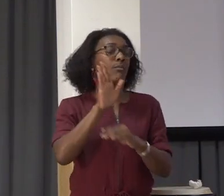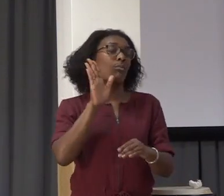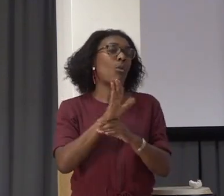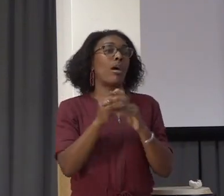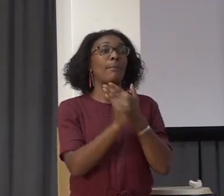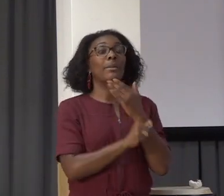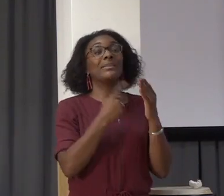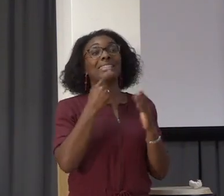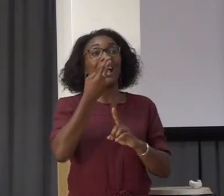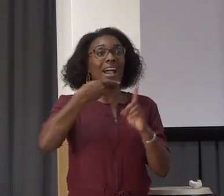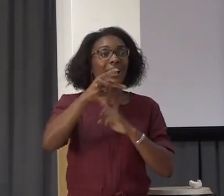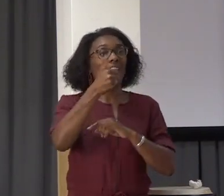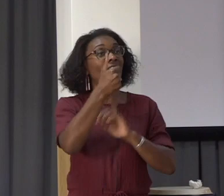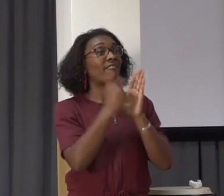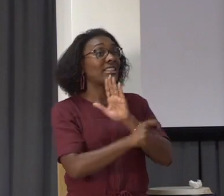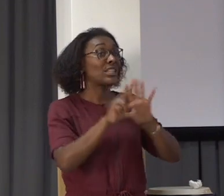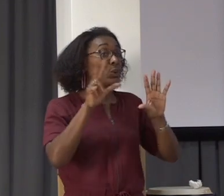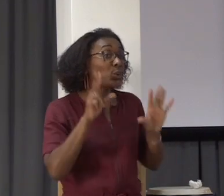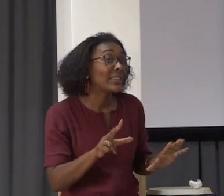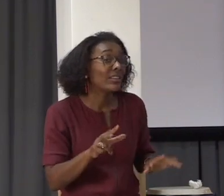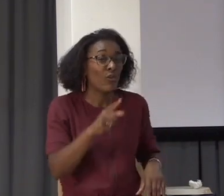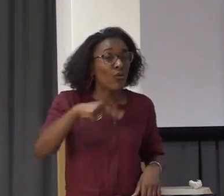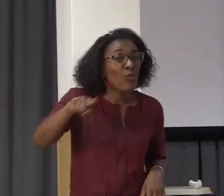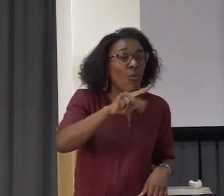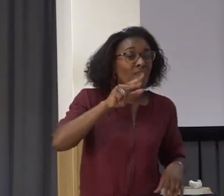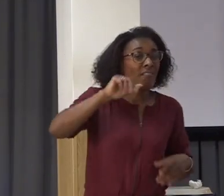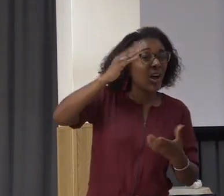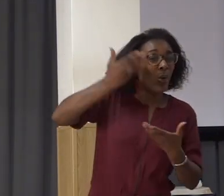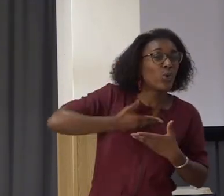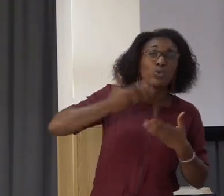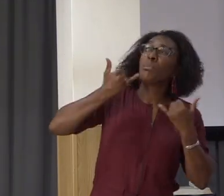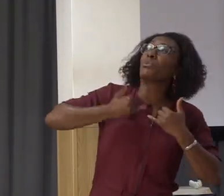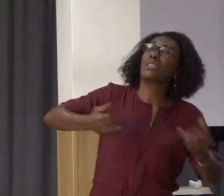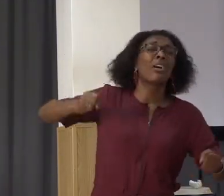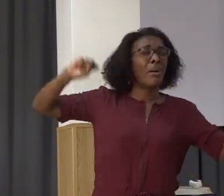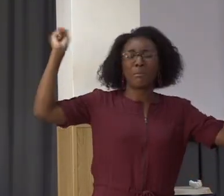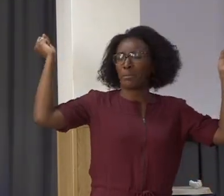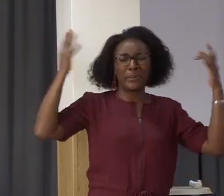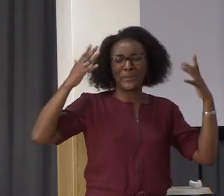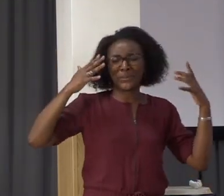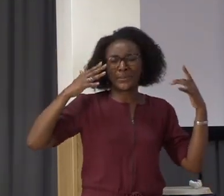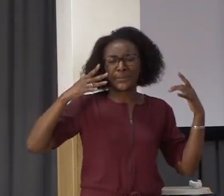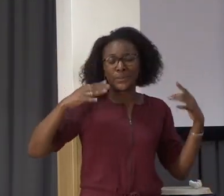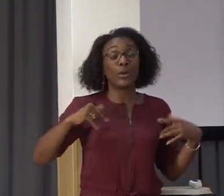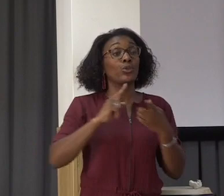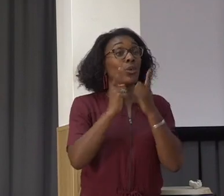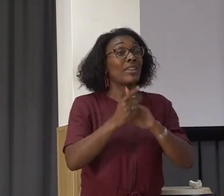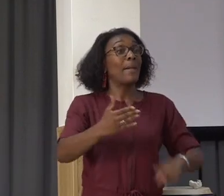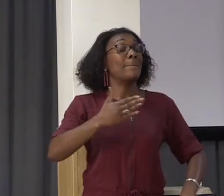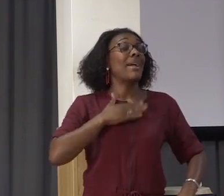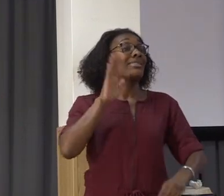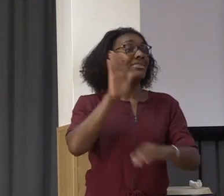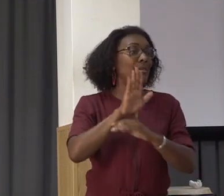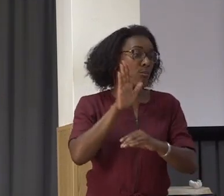dans Actes 1:8, « Mais vous recevrez une puissance, le Saint-Esprit survenant sur vous, et vous serez mes témoins